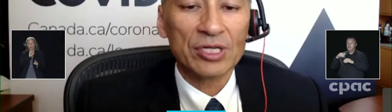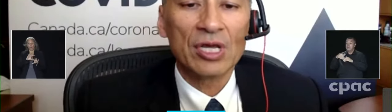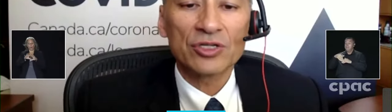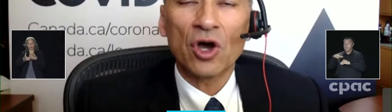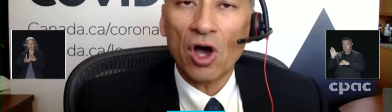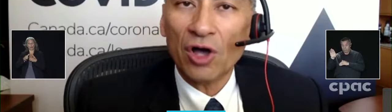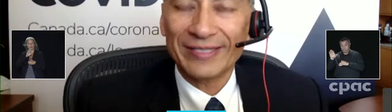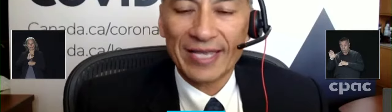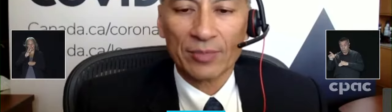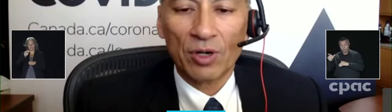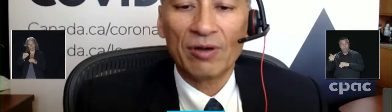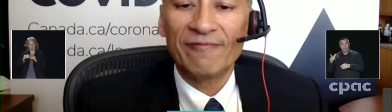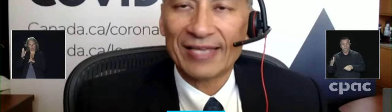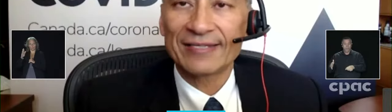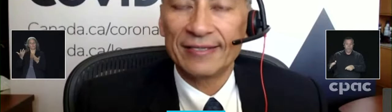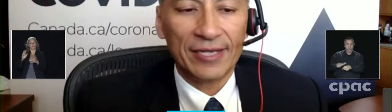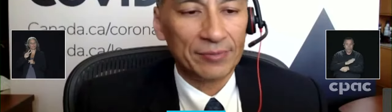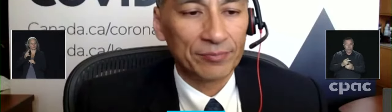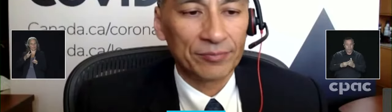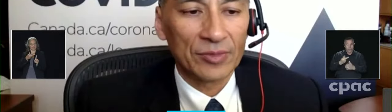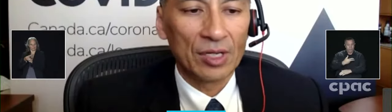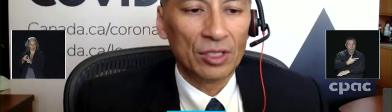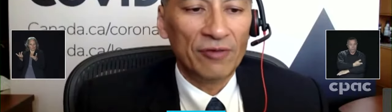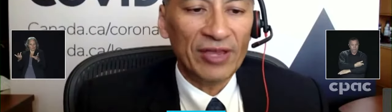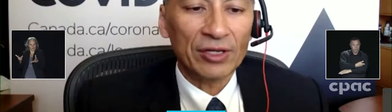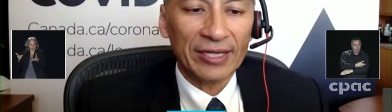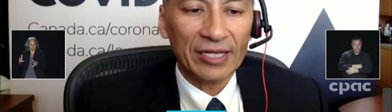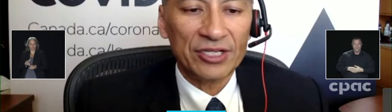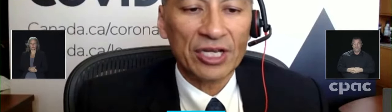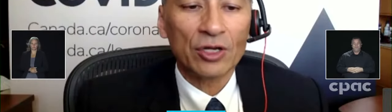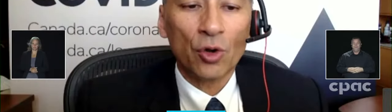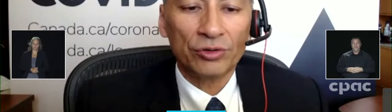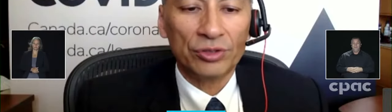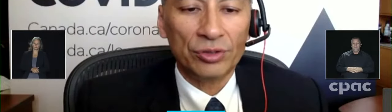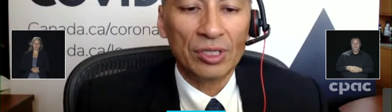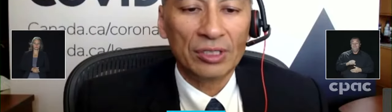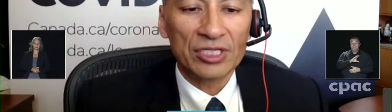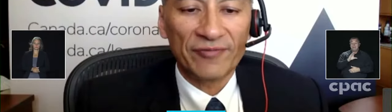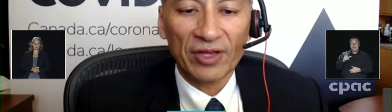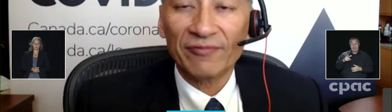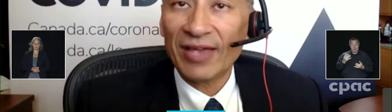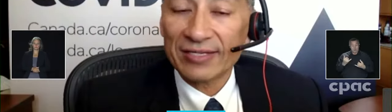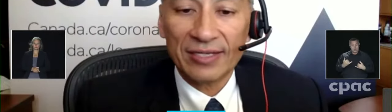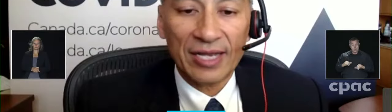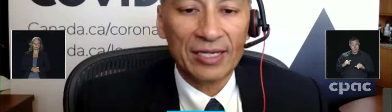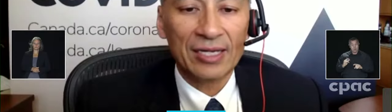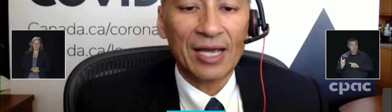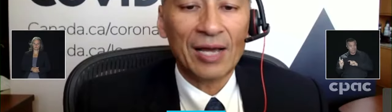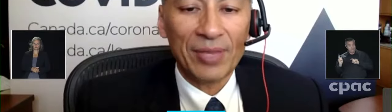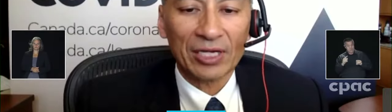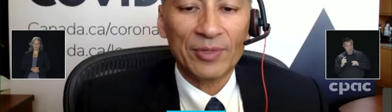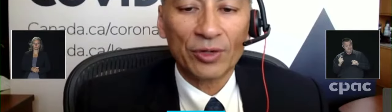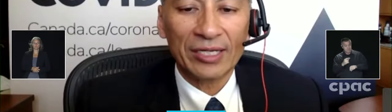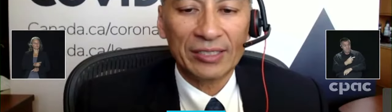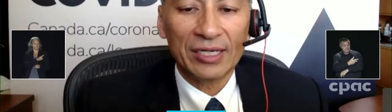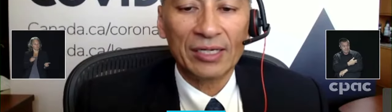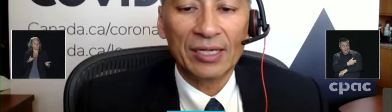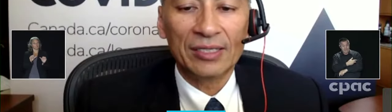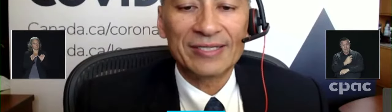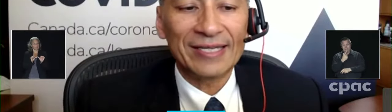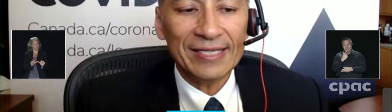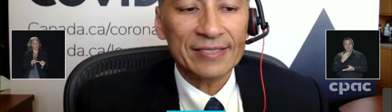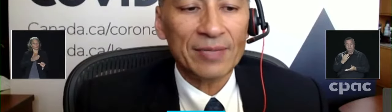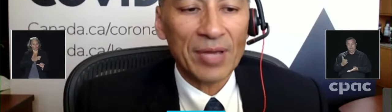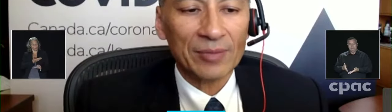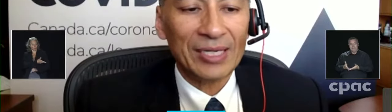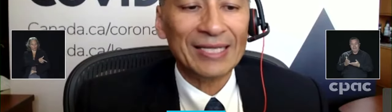et plus sont entièrement vaccinées. Le fait que les Canadiens continuent de se faire vacciner a permis au Canada